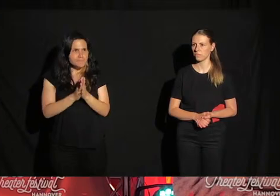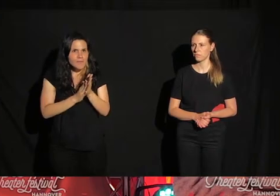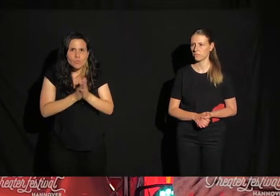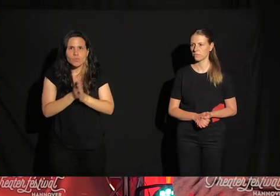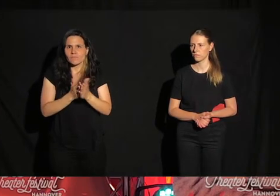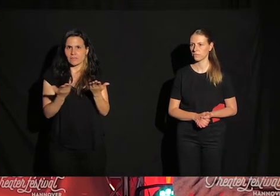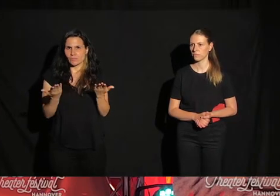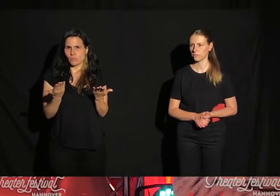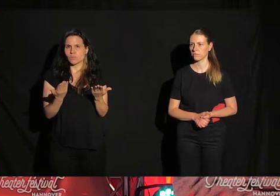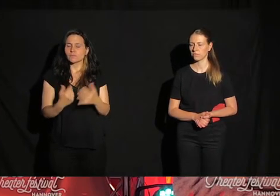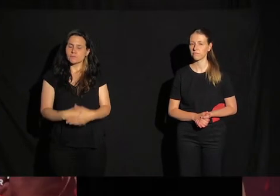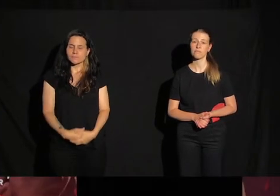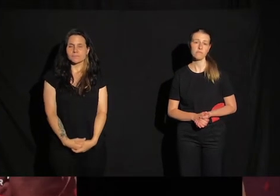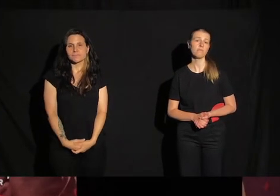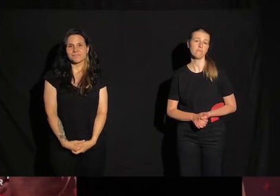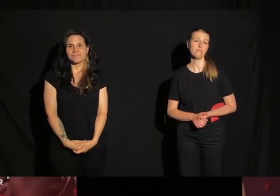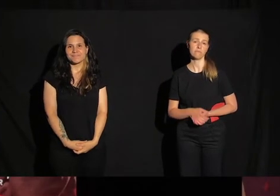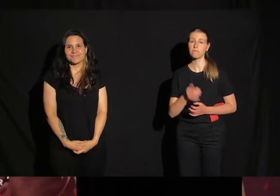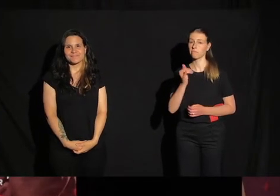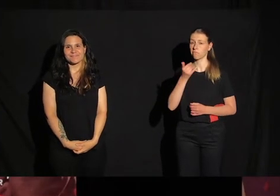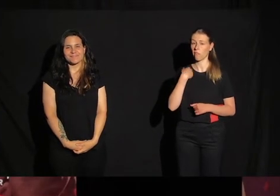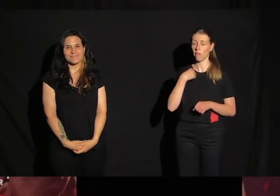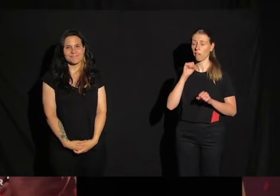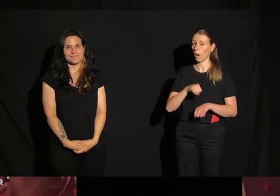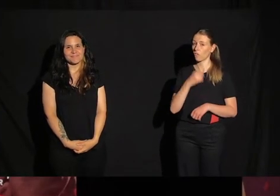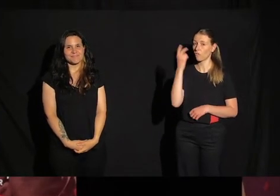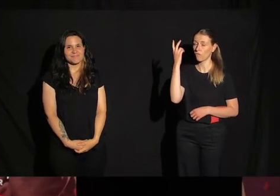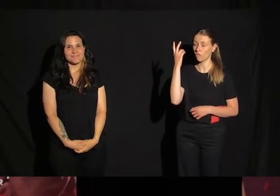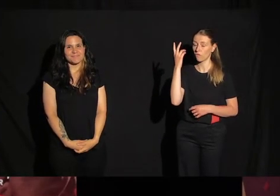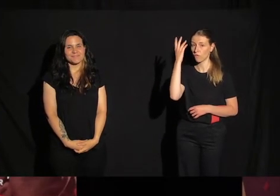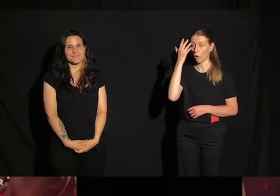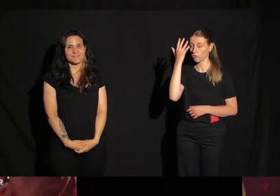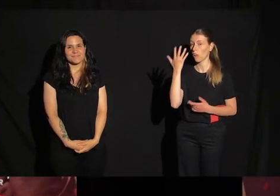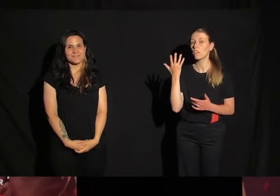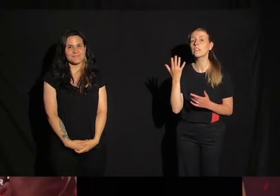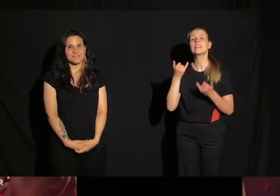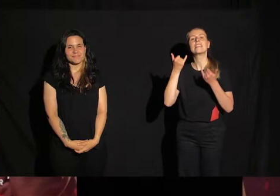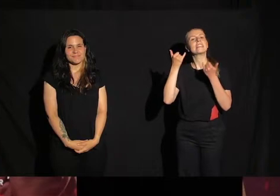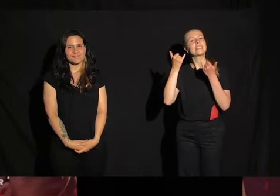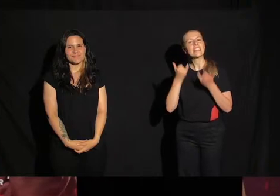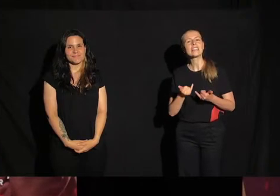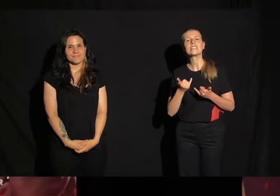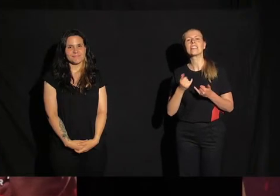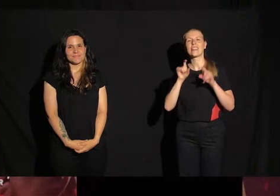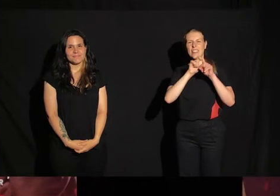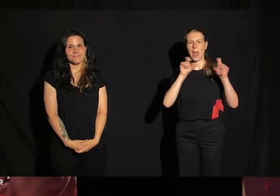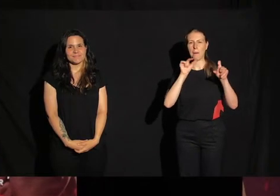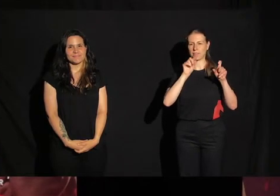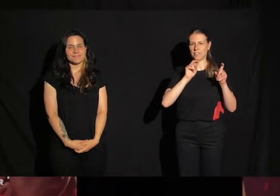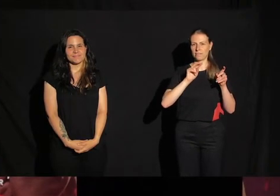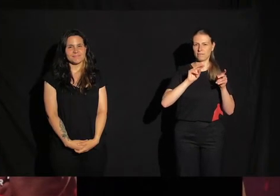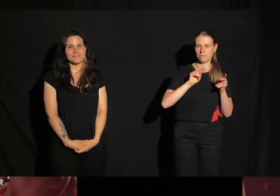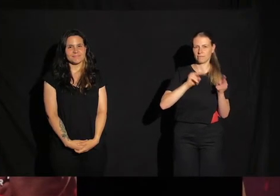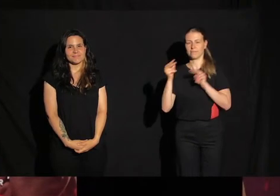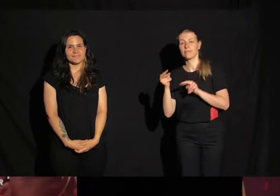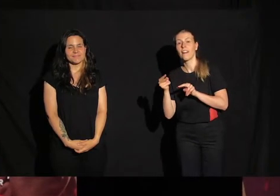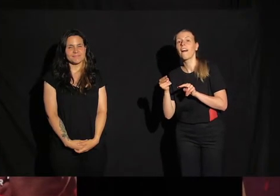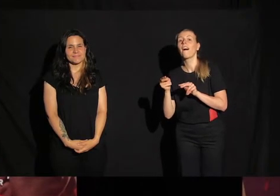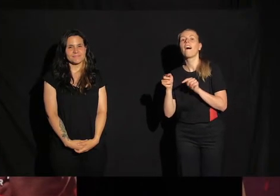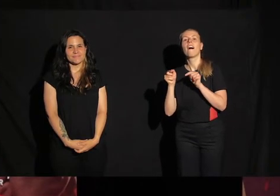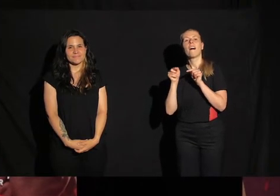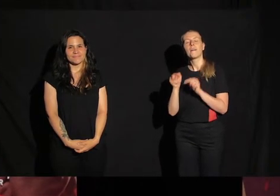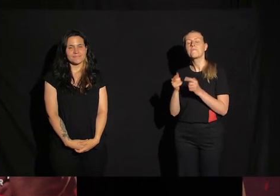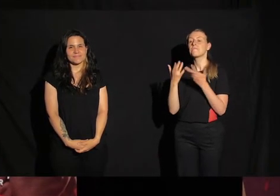motiviert. Ja, das kann ich mir durchaus vorstellen. Also jetzt machen wir mal einen kleinen Sprung. Ihr gehört ja nun zu